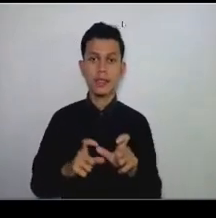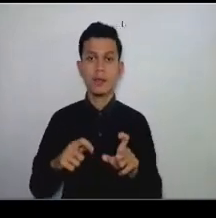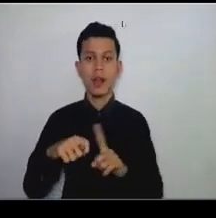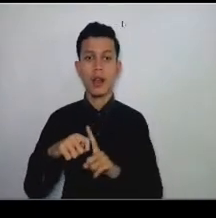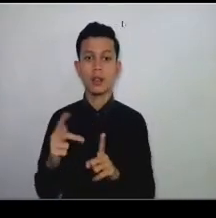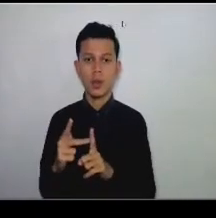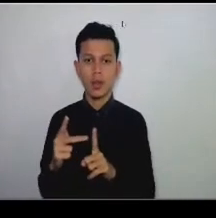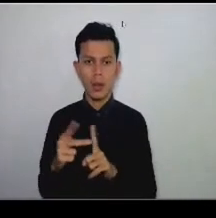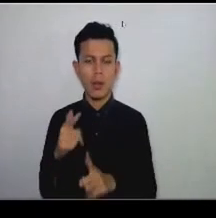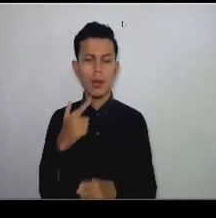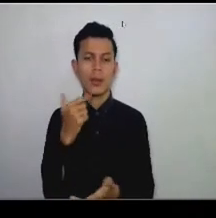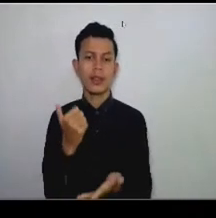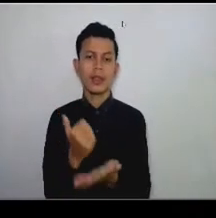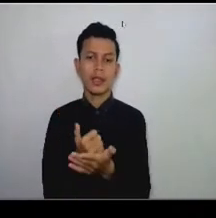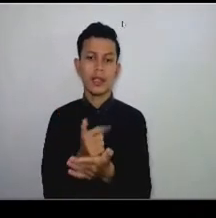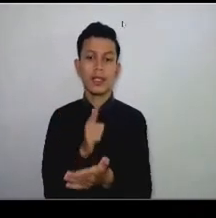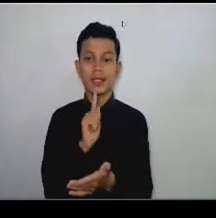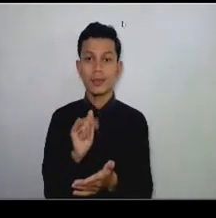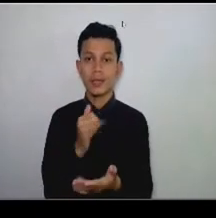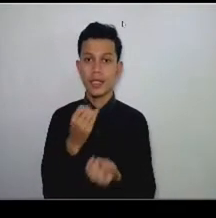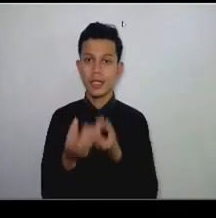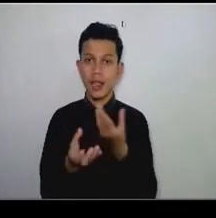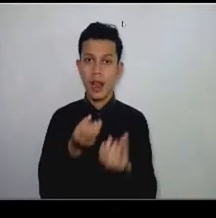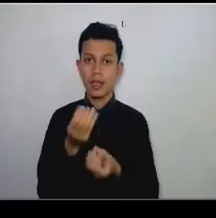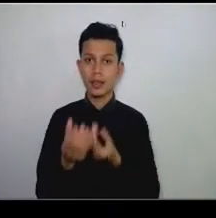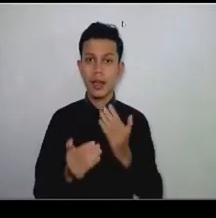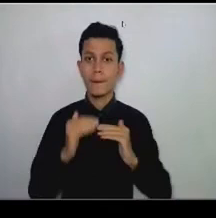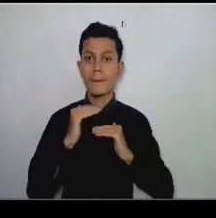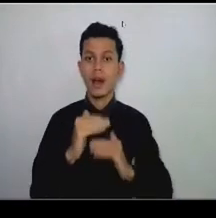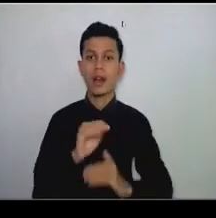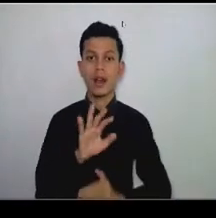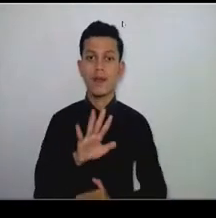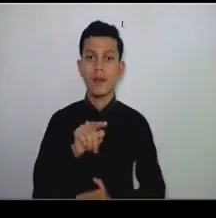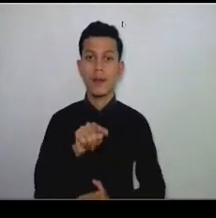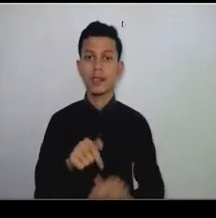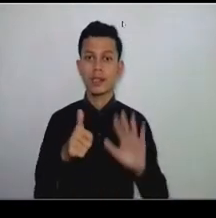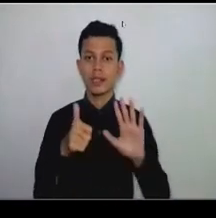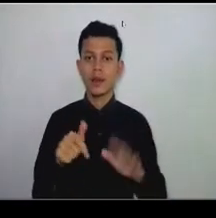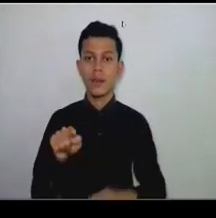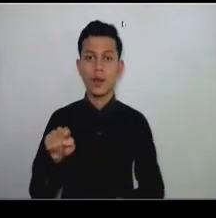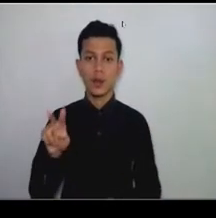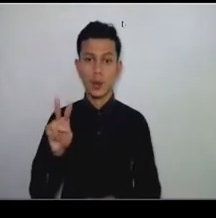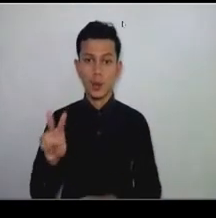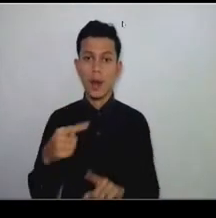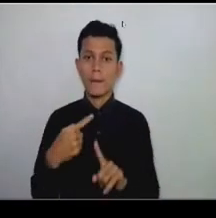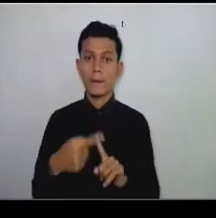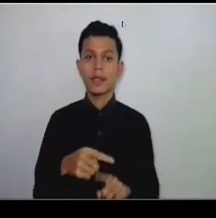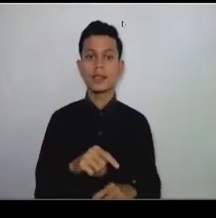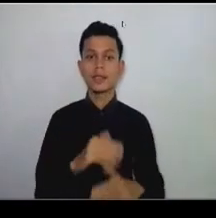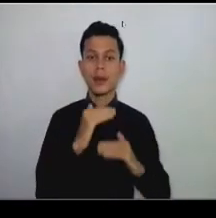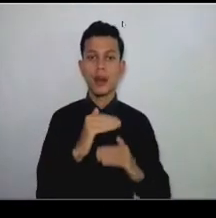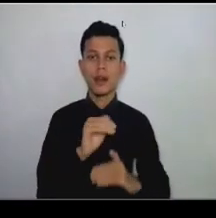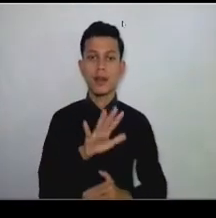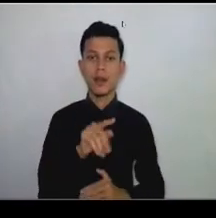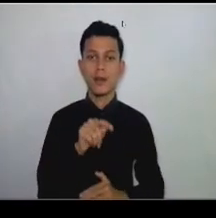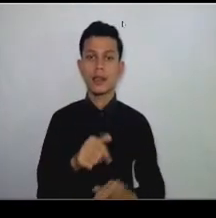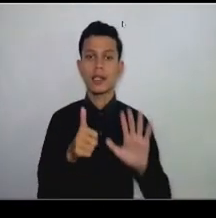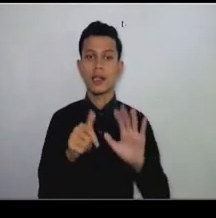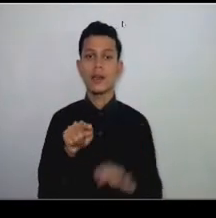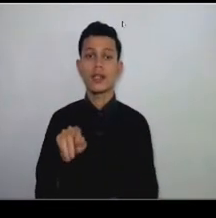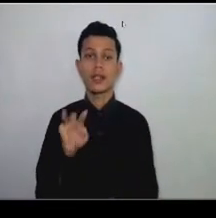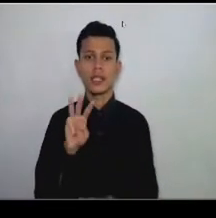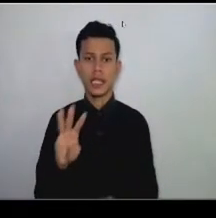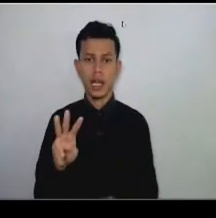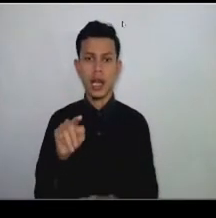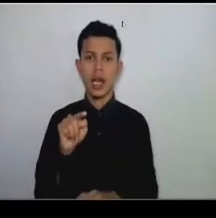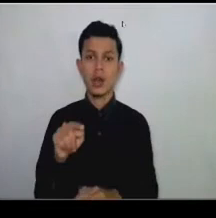Utama sebagaimana diuraikan Dalam pertimbangan pada subparagraf 5.6.2 dan 5.6.3 di atas tidaklah